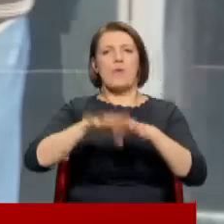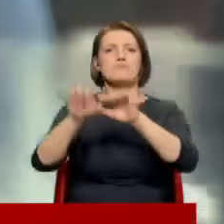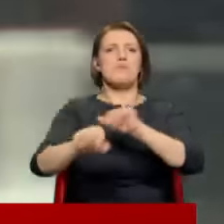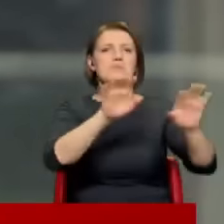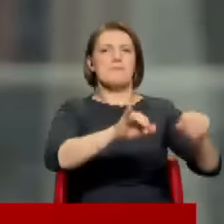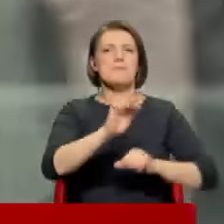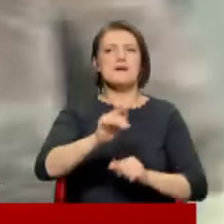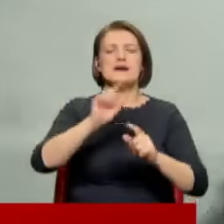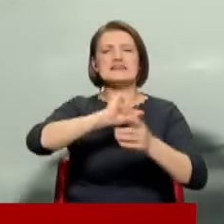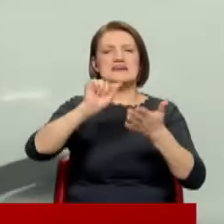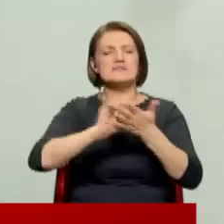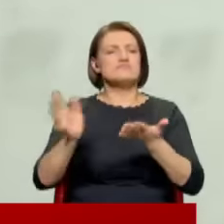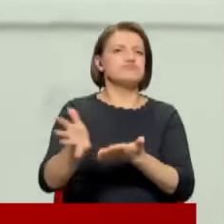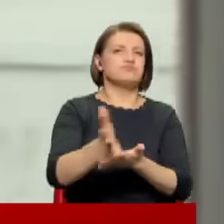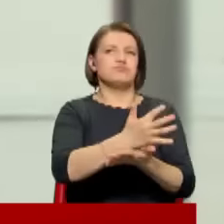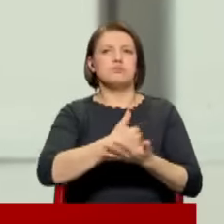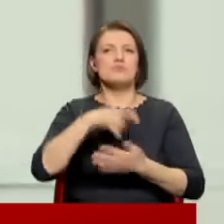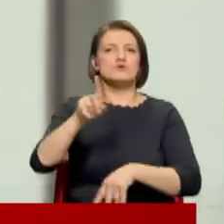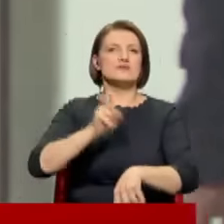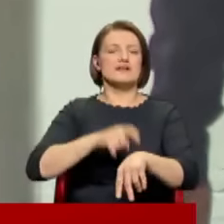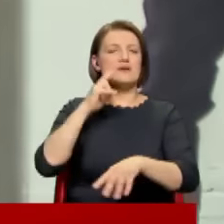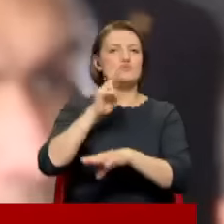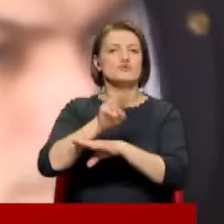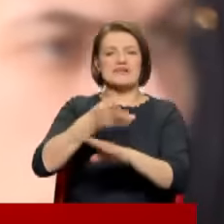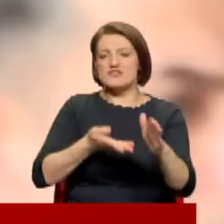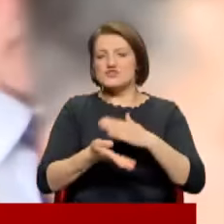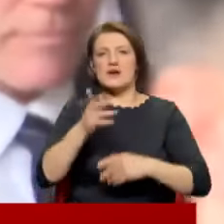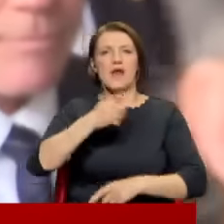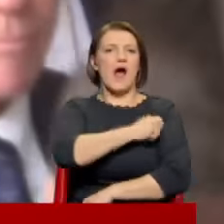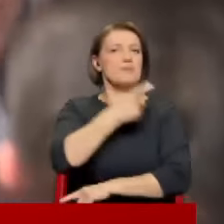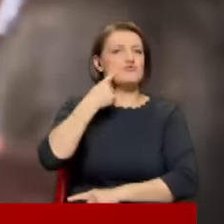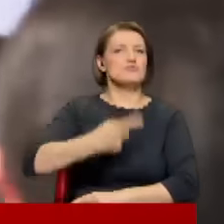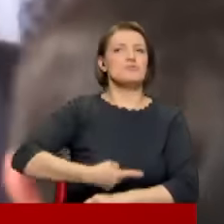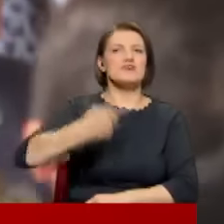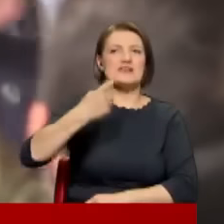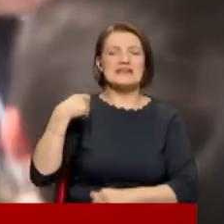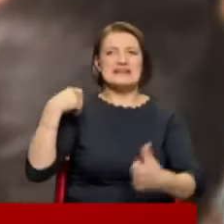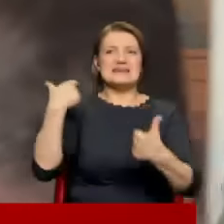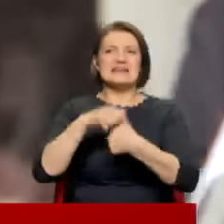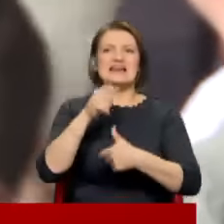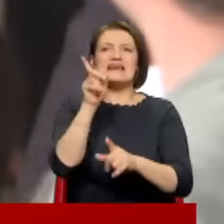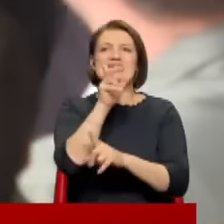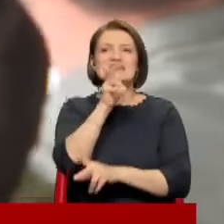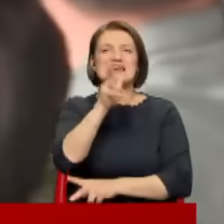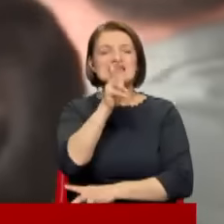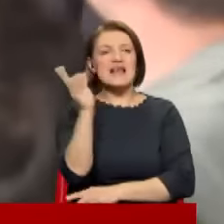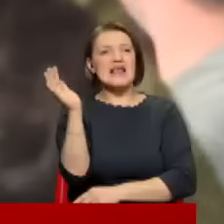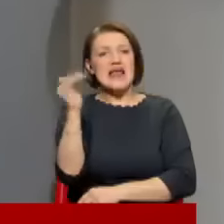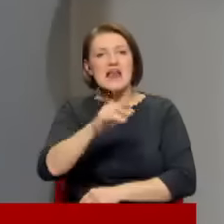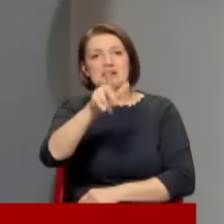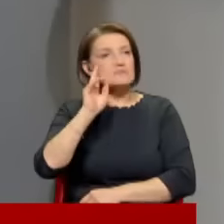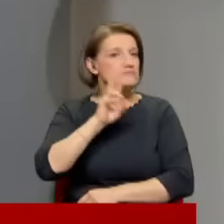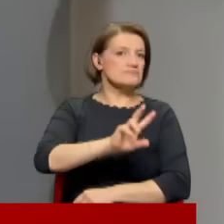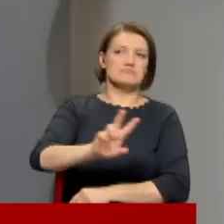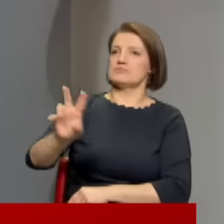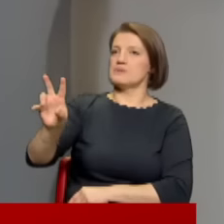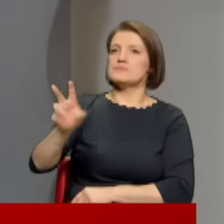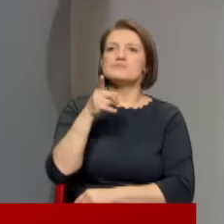oldu. Pankartlar toplatıldı. Bu sırada müzeden çıkan Alman Cumhurbaşkanı bir kez daha sesin geldiği yöne doğru baktı.